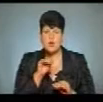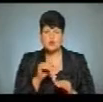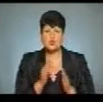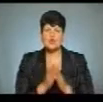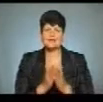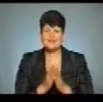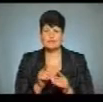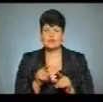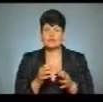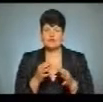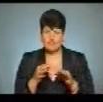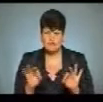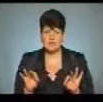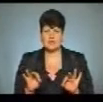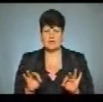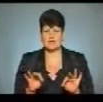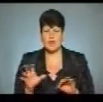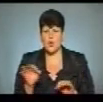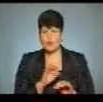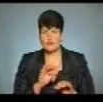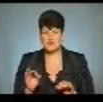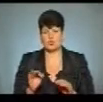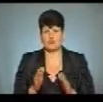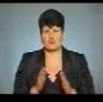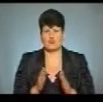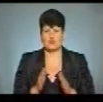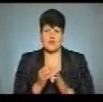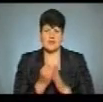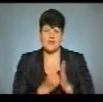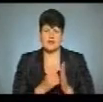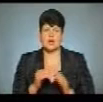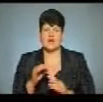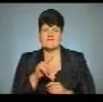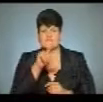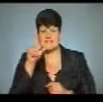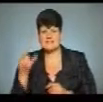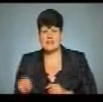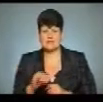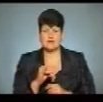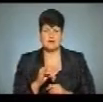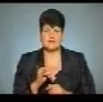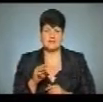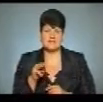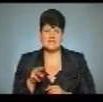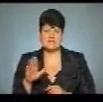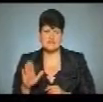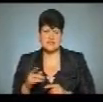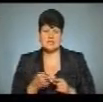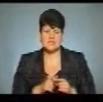вільному доступі на офіційному ютуб-каналі «Веселка ТІВІ». Організатором проекту є громадська організація «Громадське